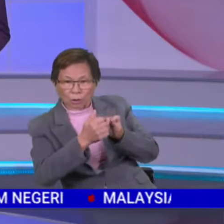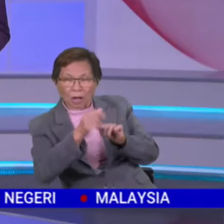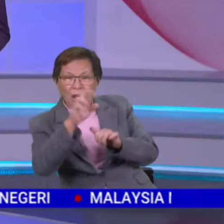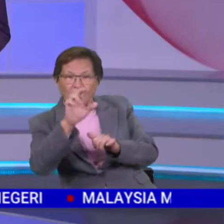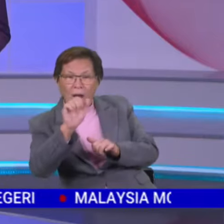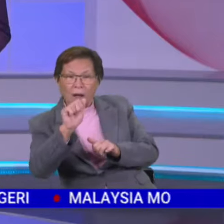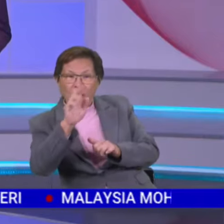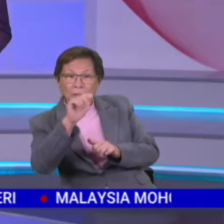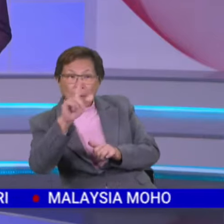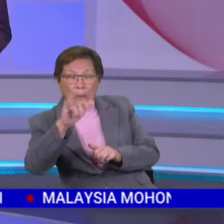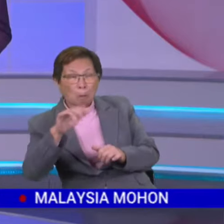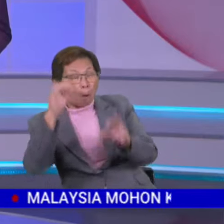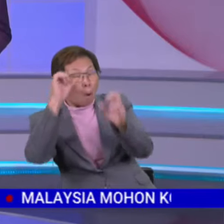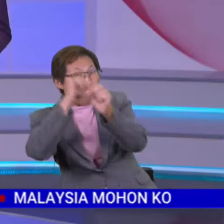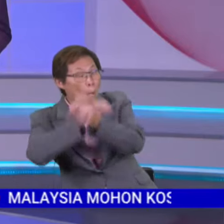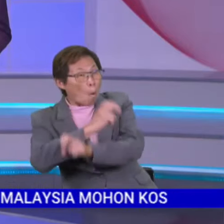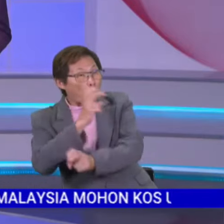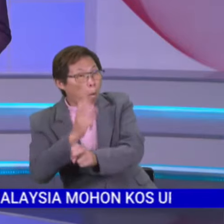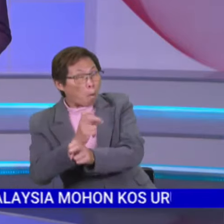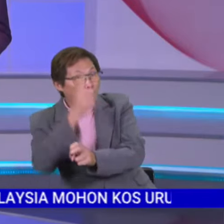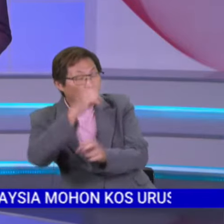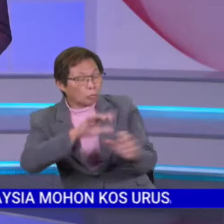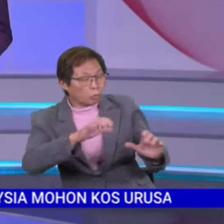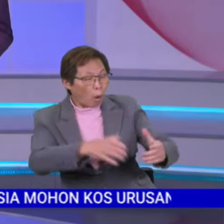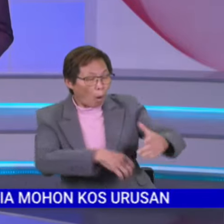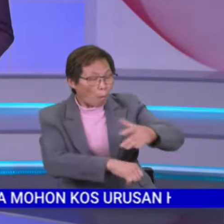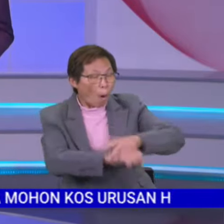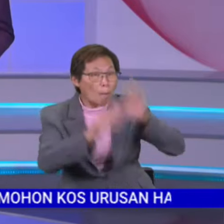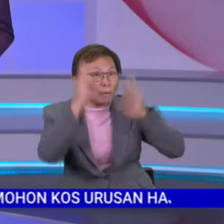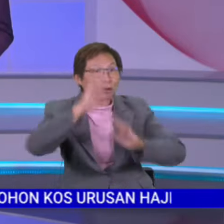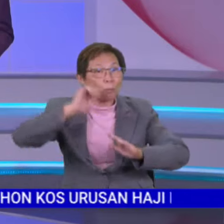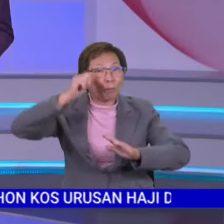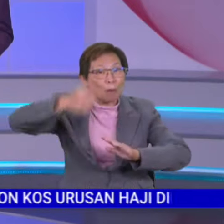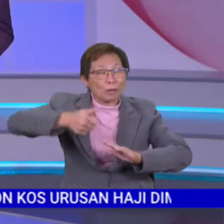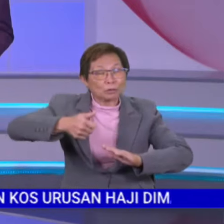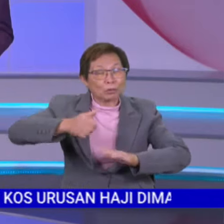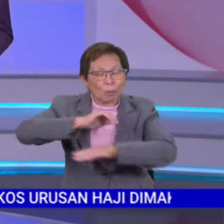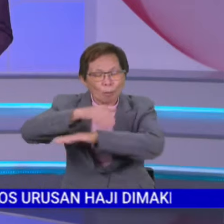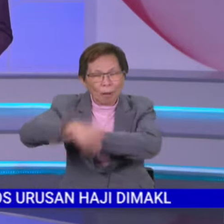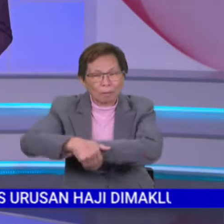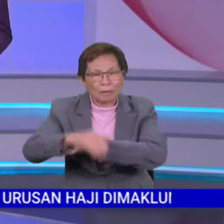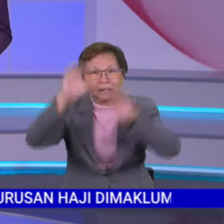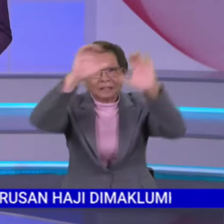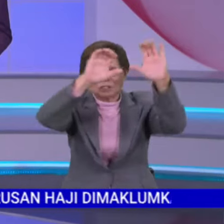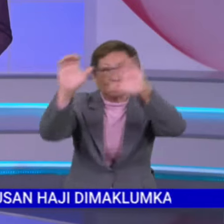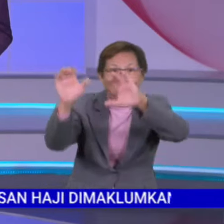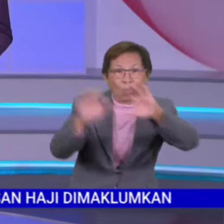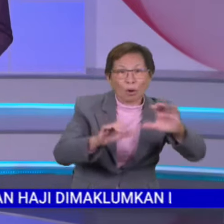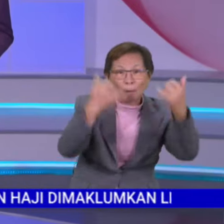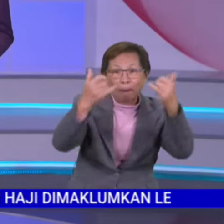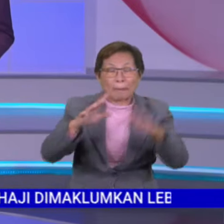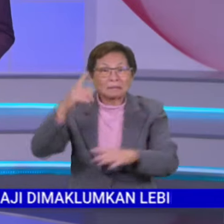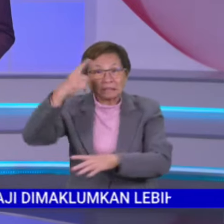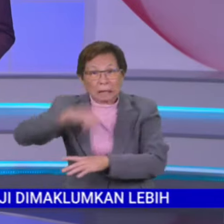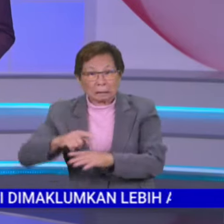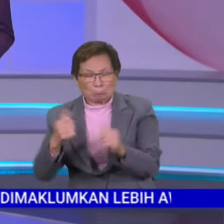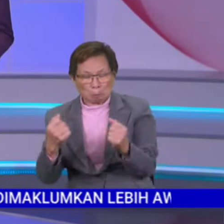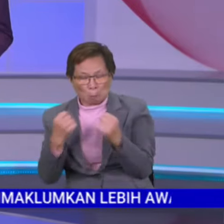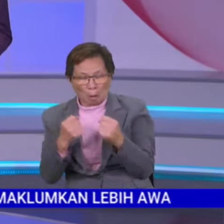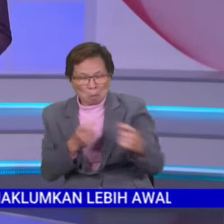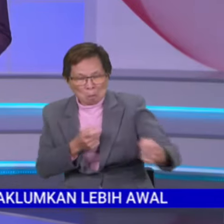Ramli, cabaran getir menanti Harimau Melaya di Stadium Tamasat malam esok. Beliau mengakui corak permainan Thailand lebih mantap